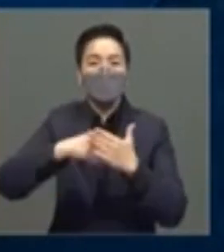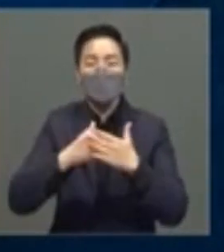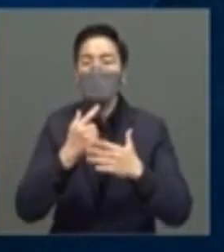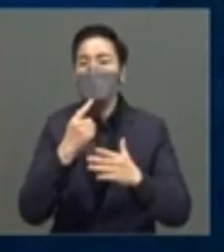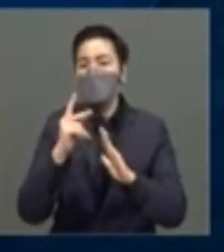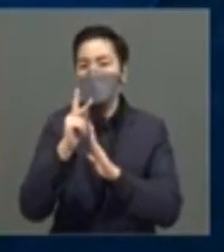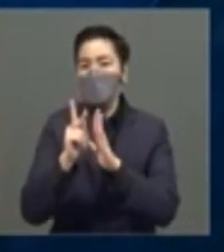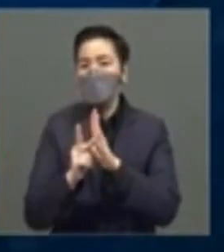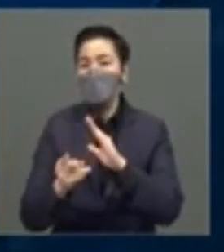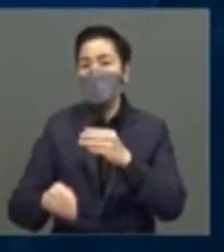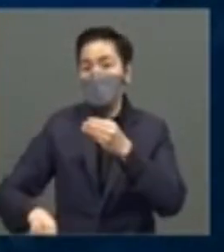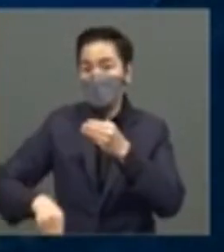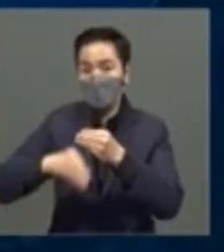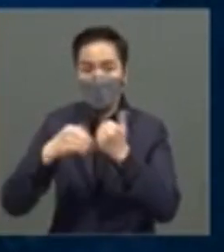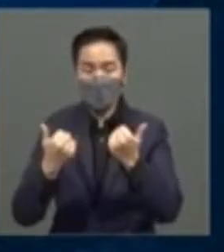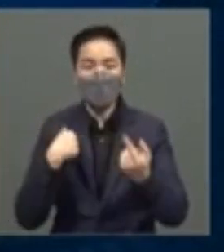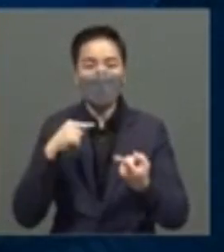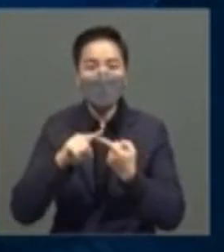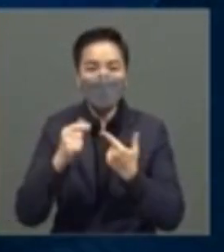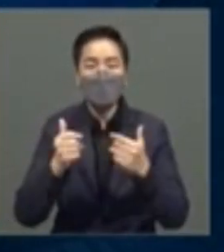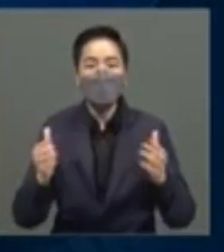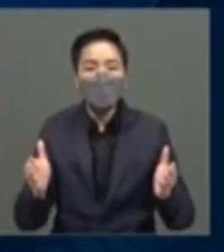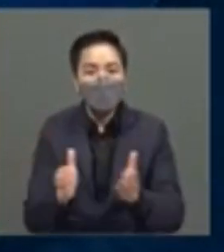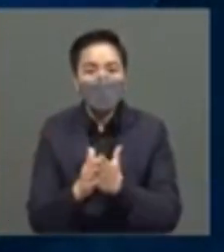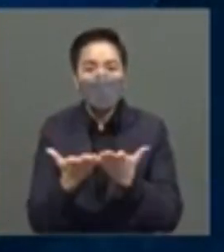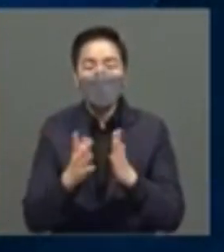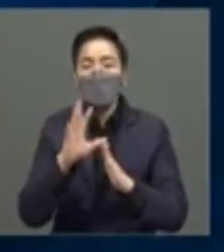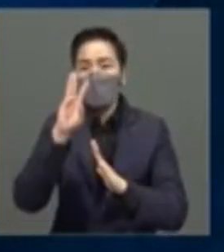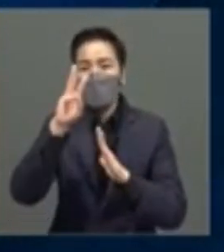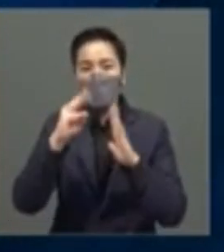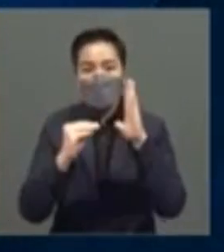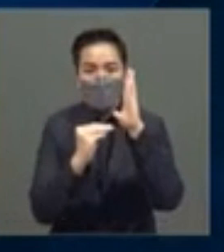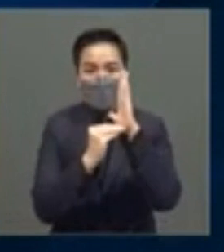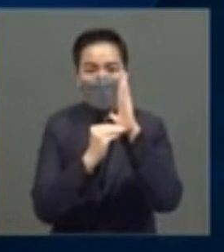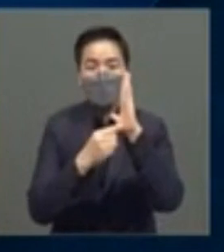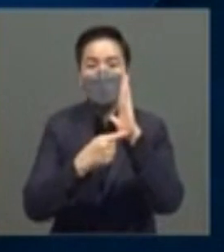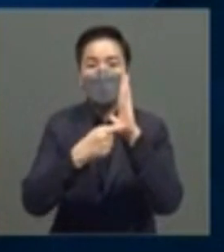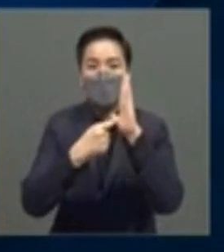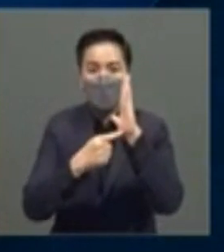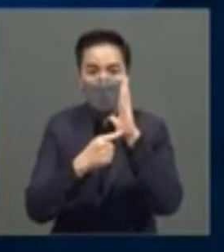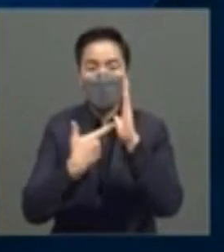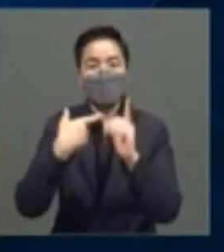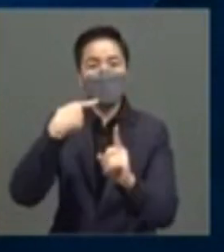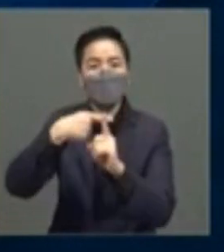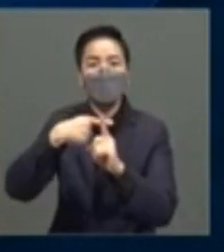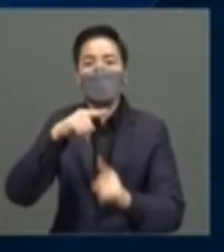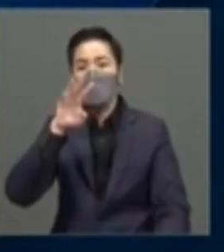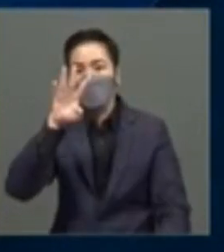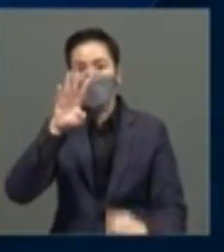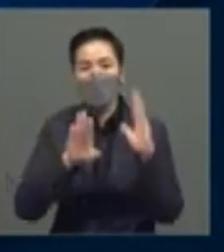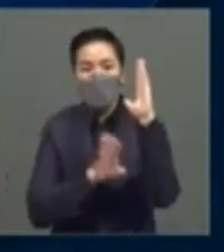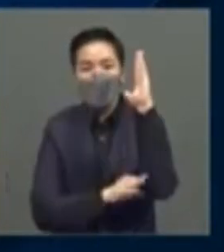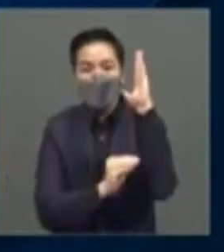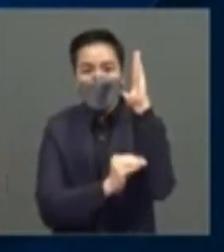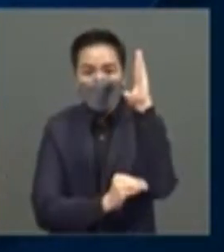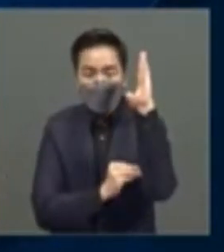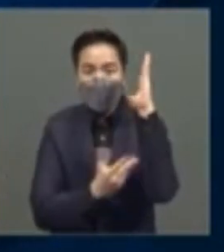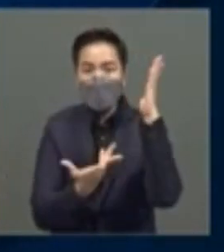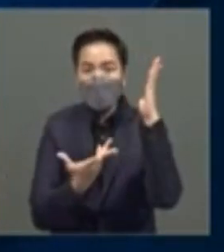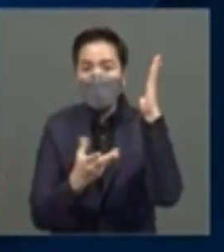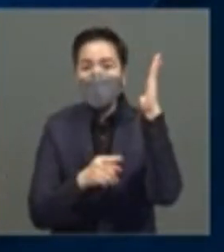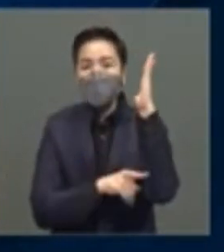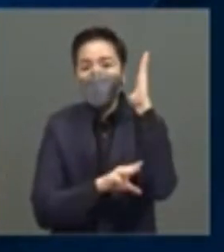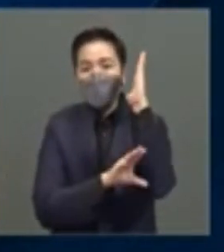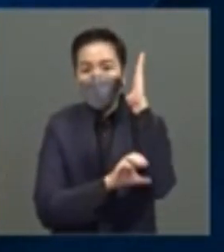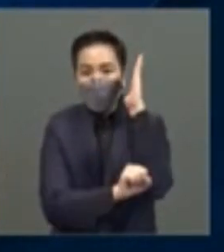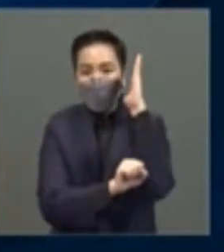เข้มงวดเพิ่มเติมนะคะก็คือรวมทั้ง6จังหวัดกรุงเทพปริมณฑลบวกอีก4จังหวัดทางภาคใต้ได้แ